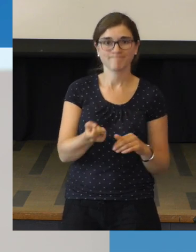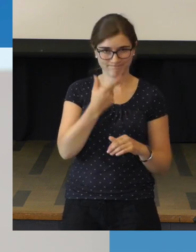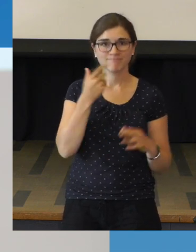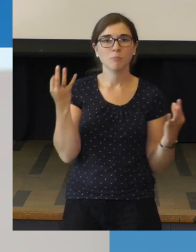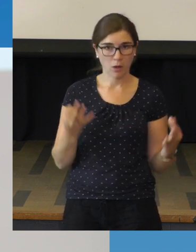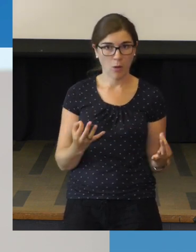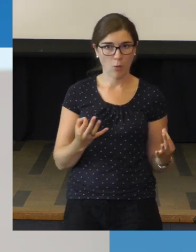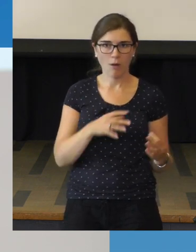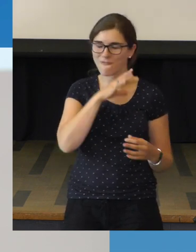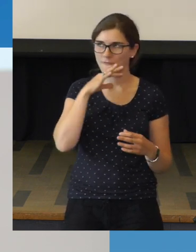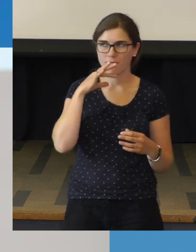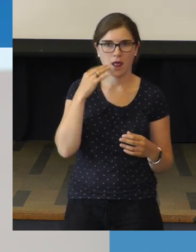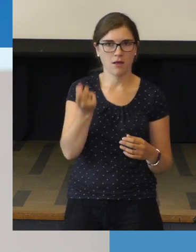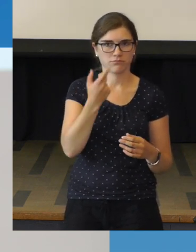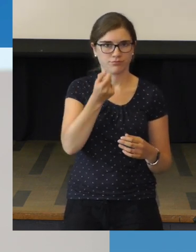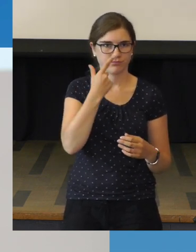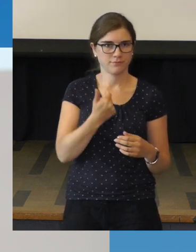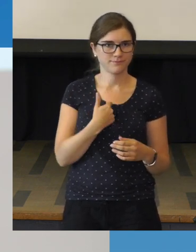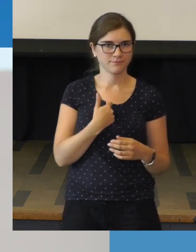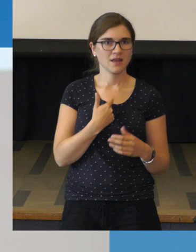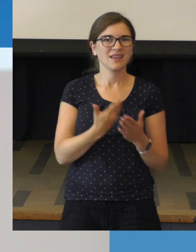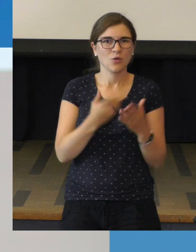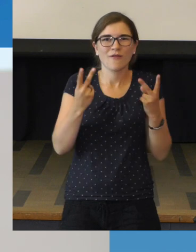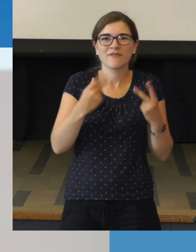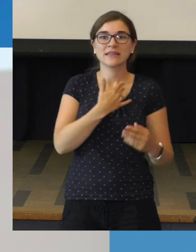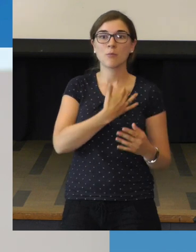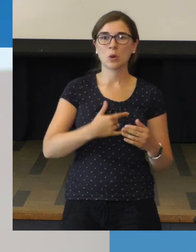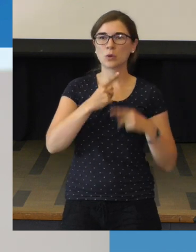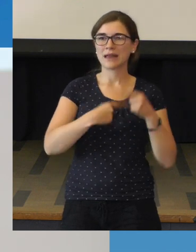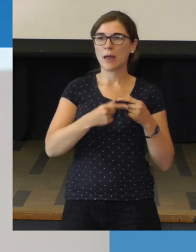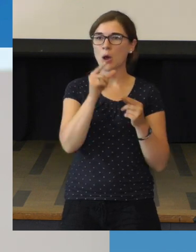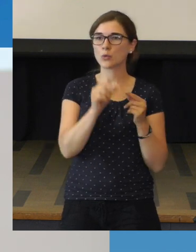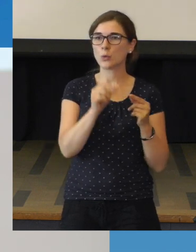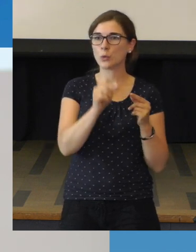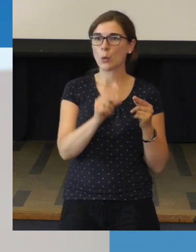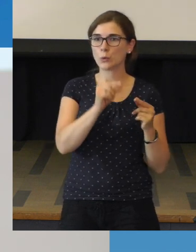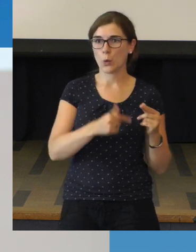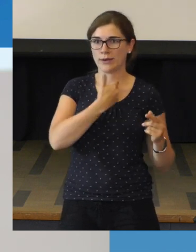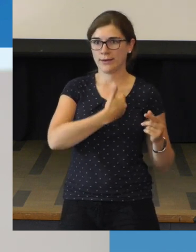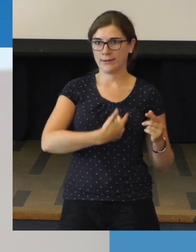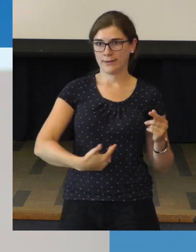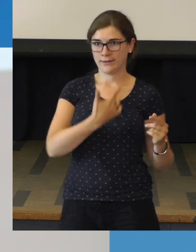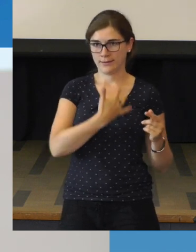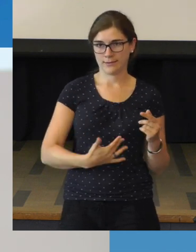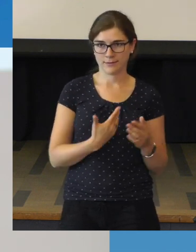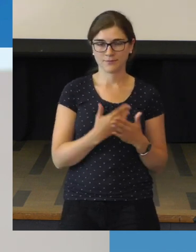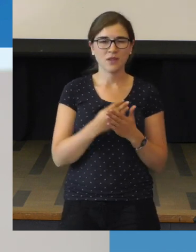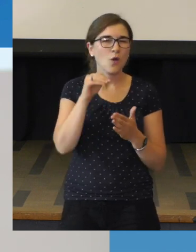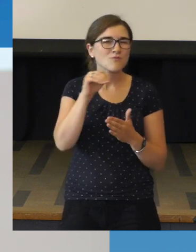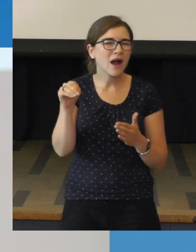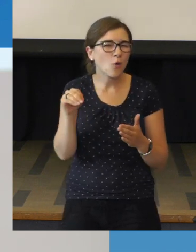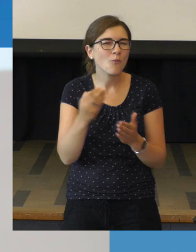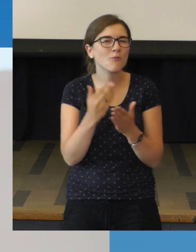erheblicher Dosis. Das heißt, das Blut muss sehr dünn gehalten werden, gerade wenn es die Mitralklappe ist. Und Makuma hat ein Blutungsrisiko